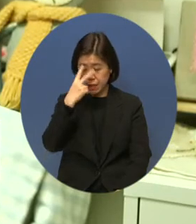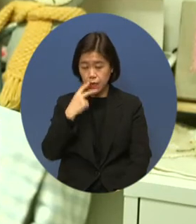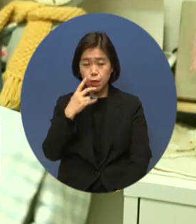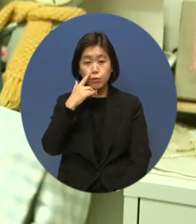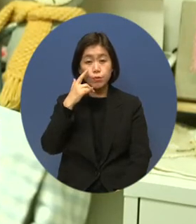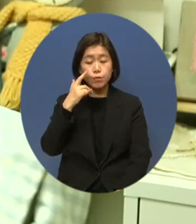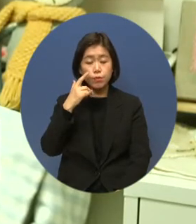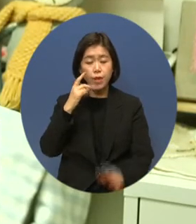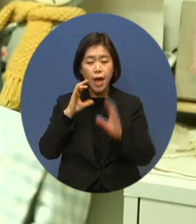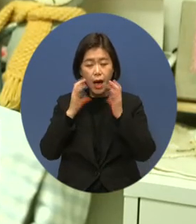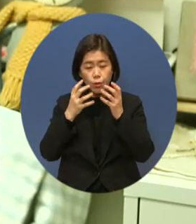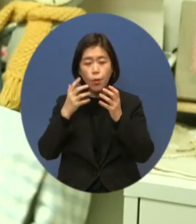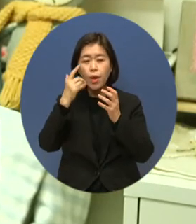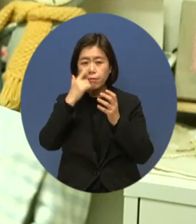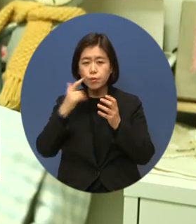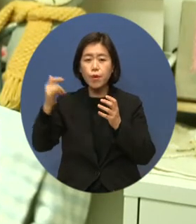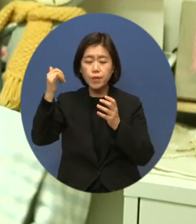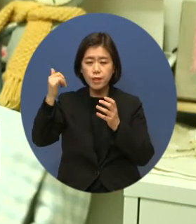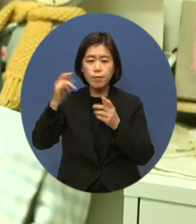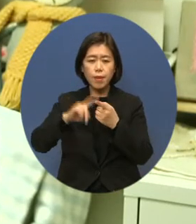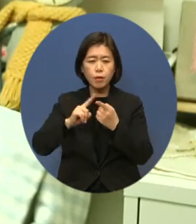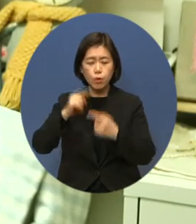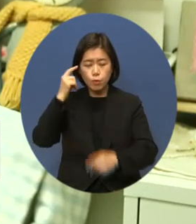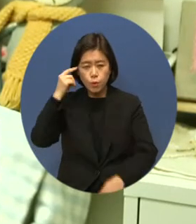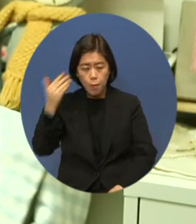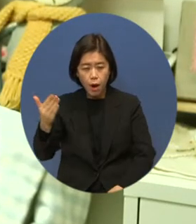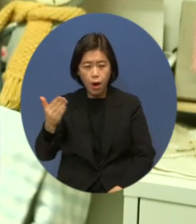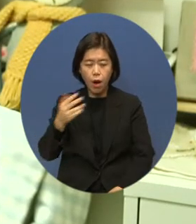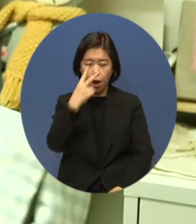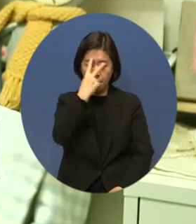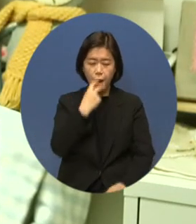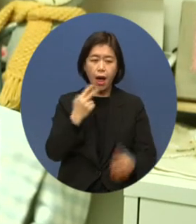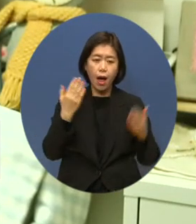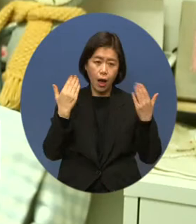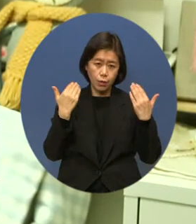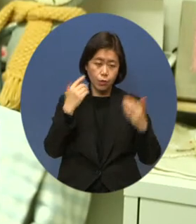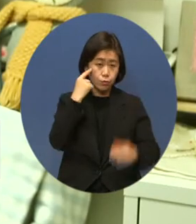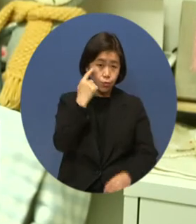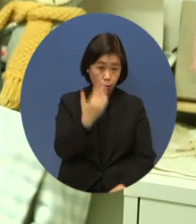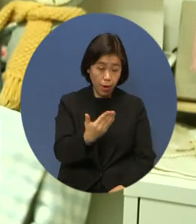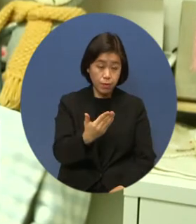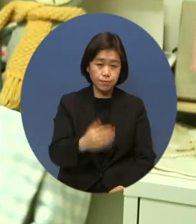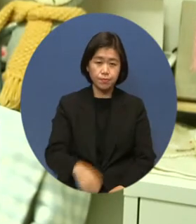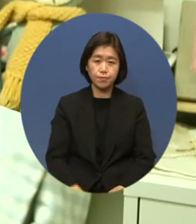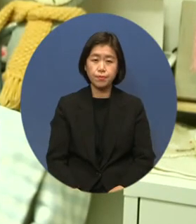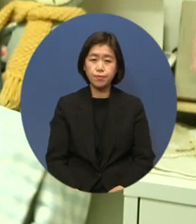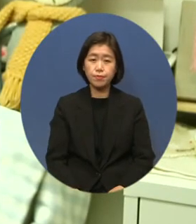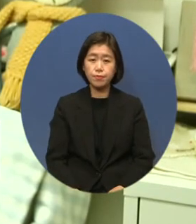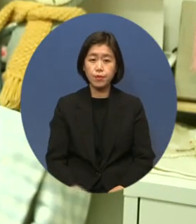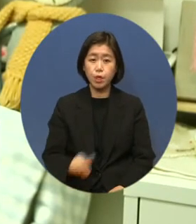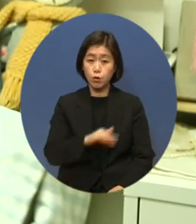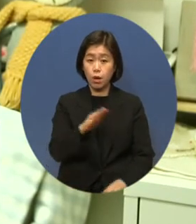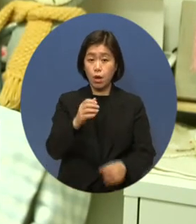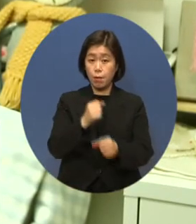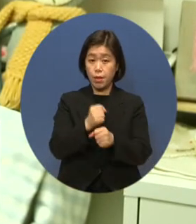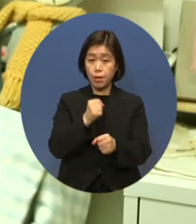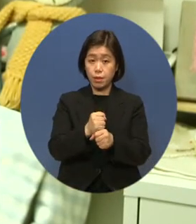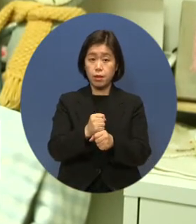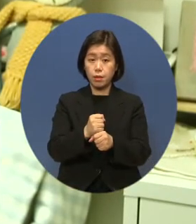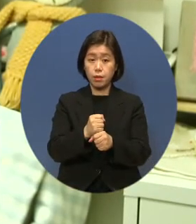저희가 만드는 촉각 교구제는 3세부터 13세라고 볼 수